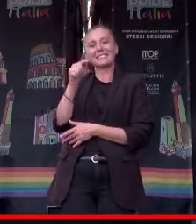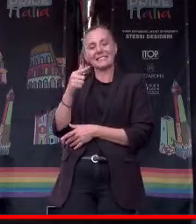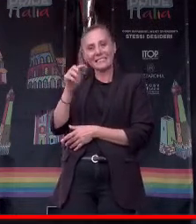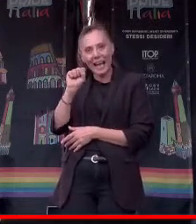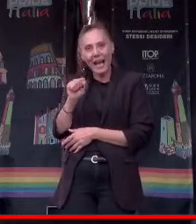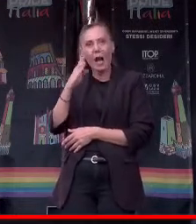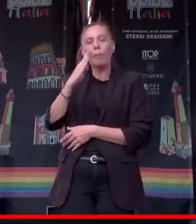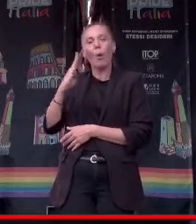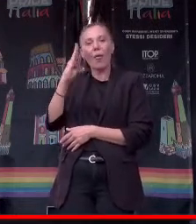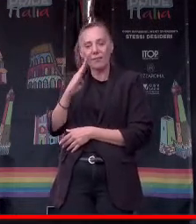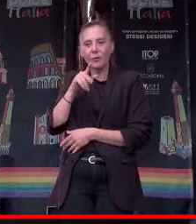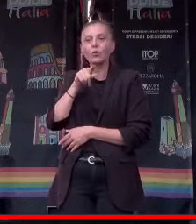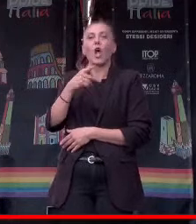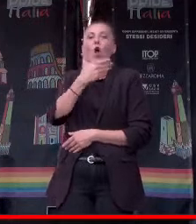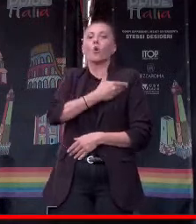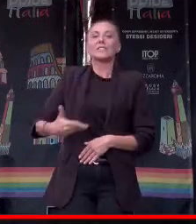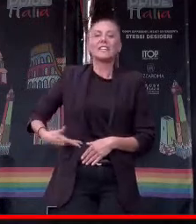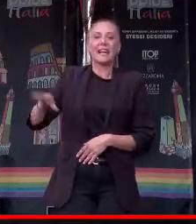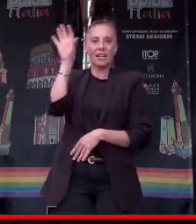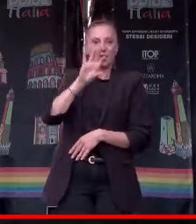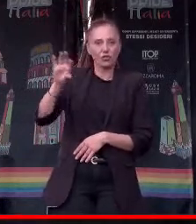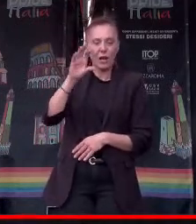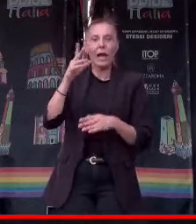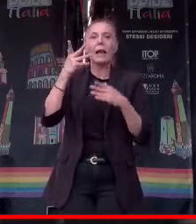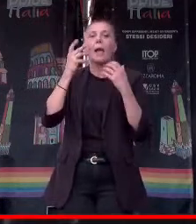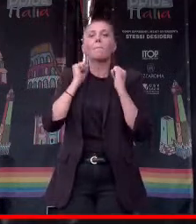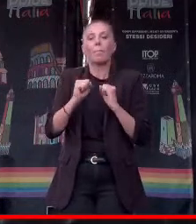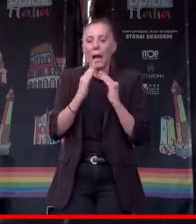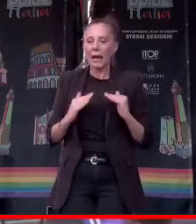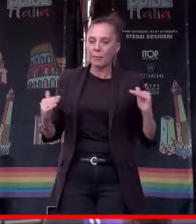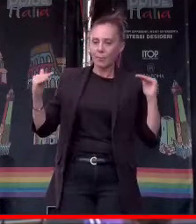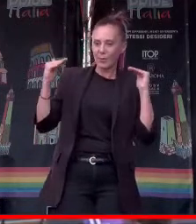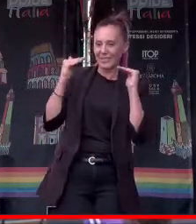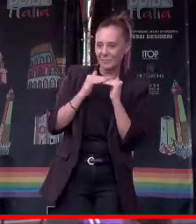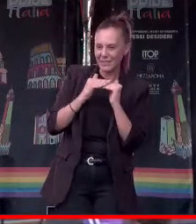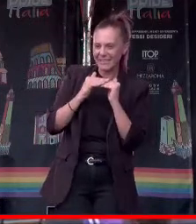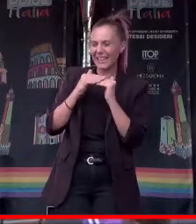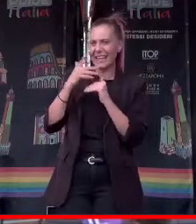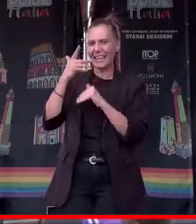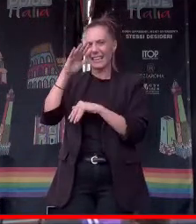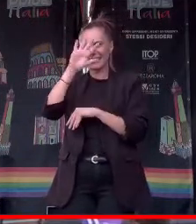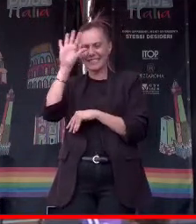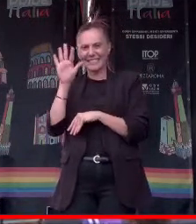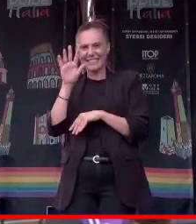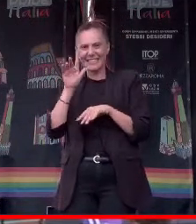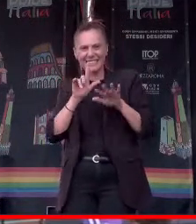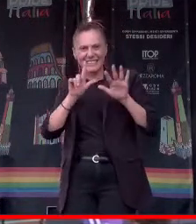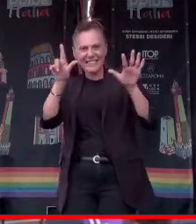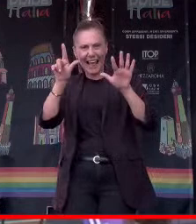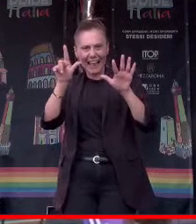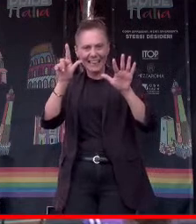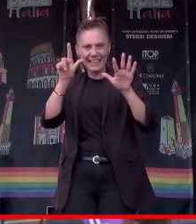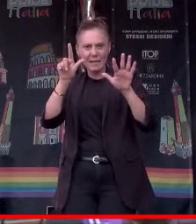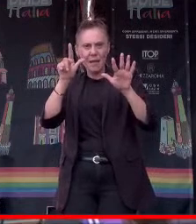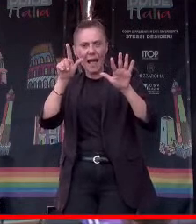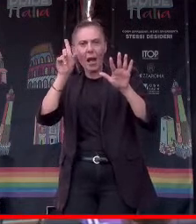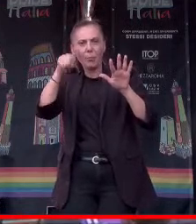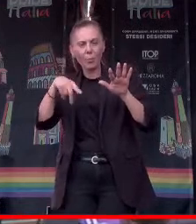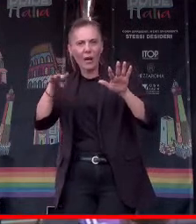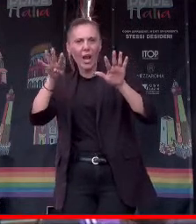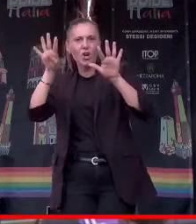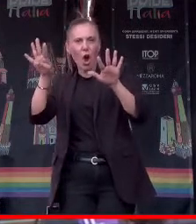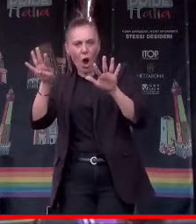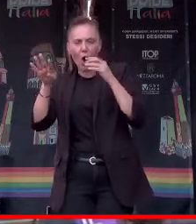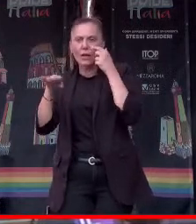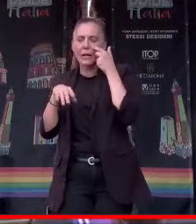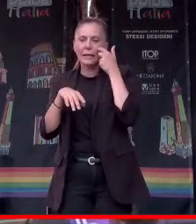dalla Commissione delle Pari Opportunità e anche di quella UEFA. Commissione settima, se non vado errato. Settima e nona, perché la settima si